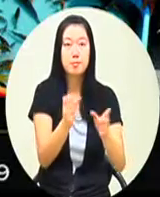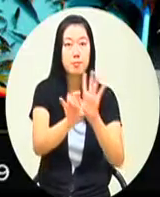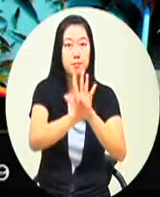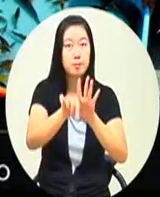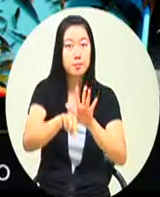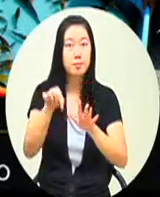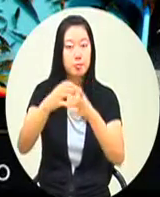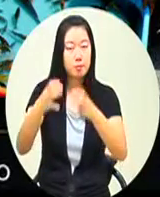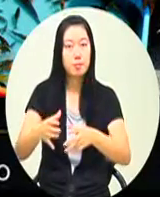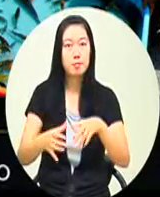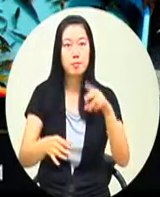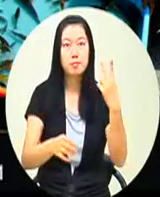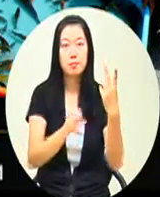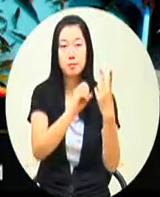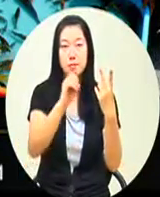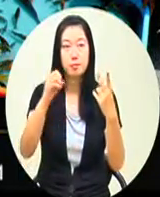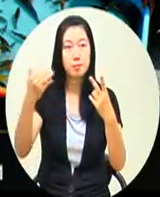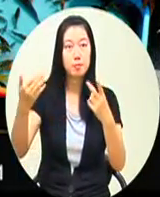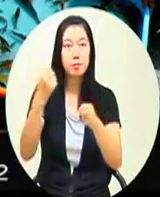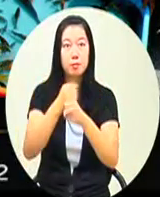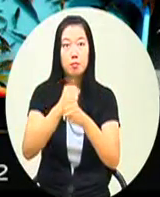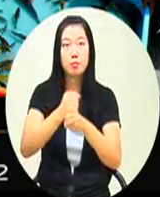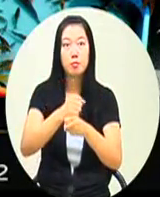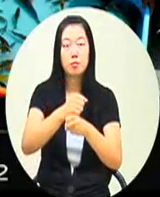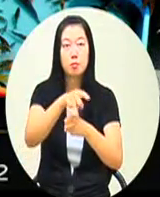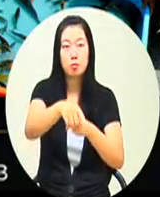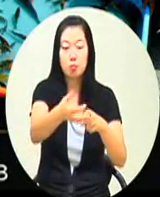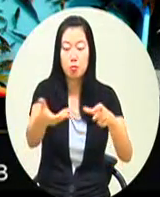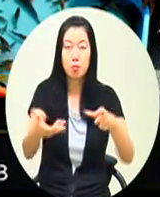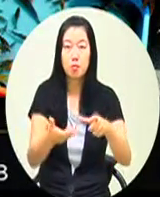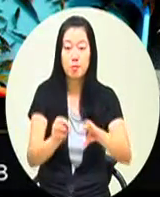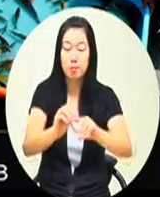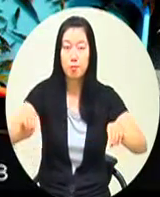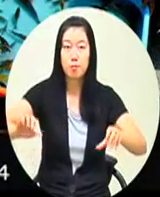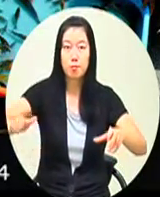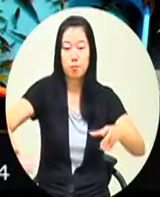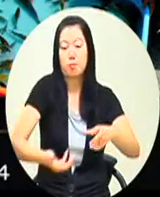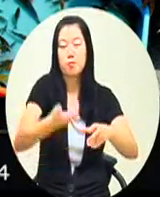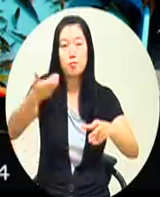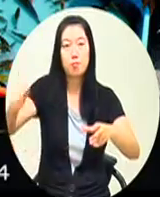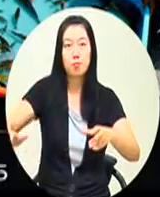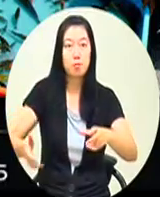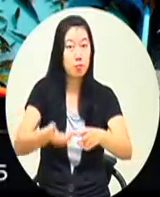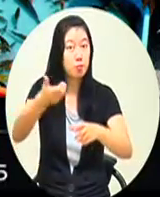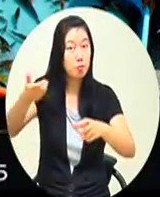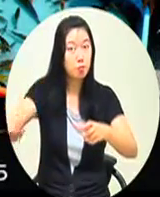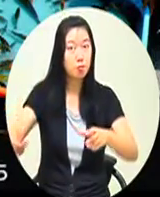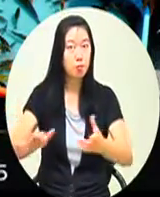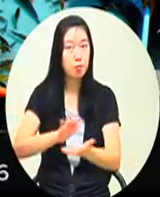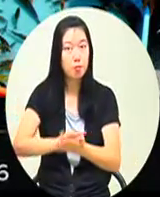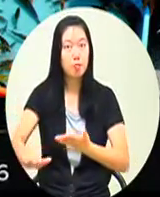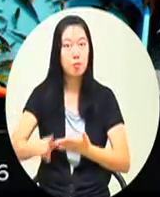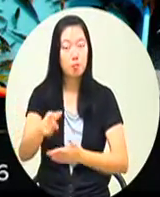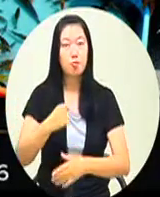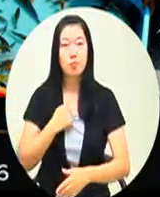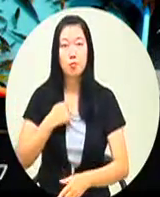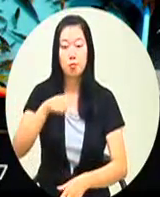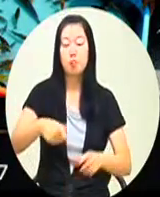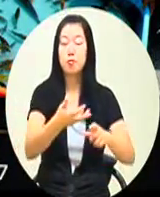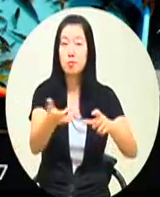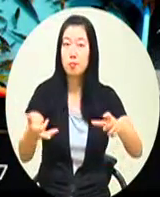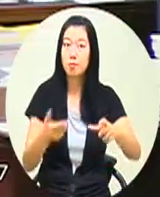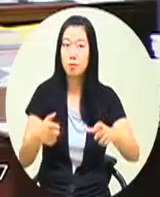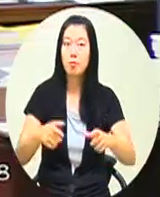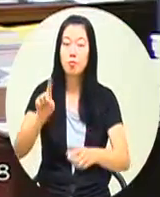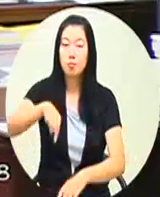世运会，其实花很多钱去做考潭，然后把里面的淤泥跟一些外来的鱼种都移除了。可是我们也知道莲池潭跟自